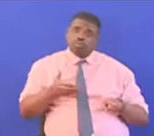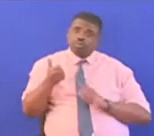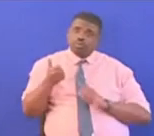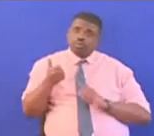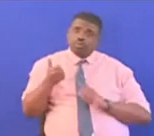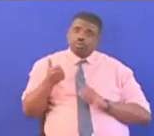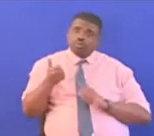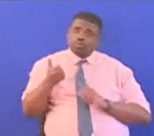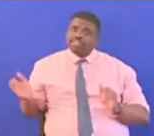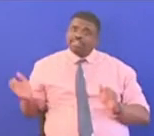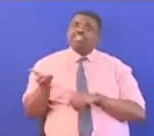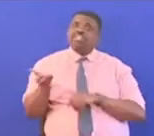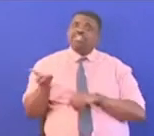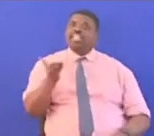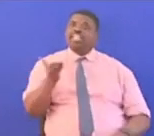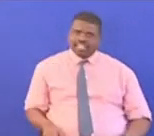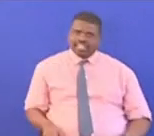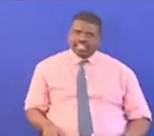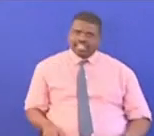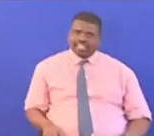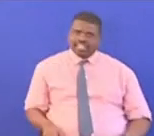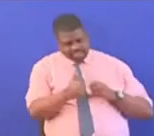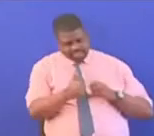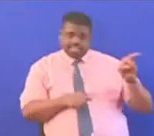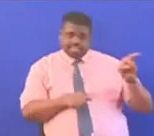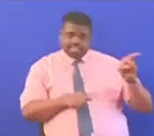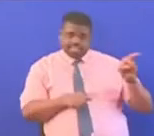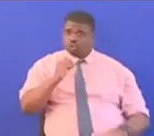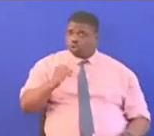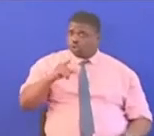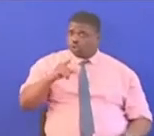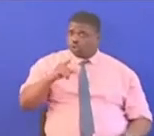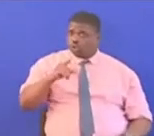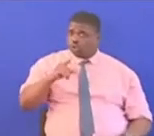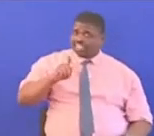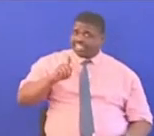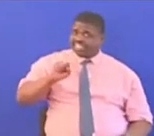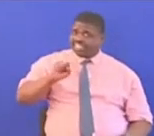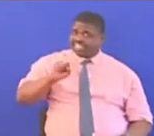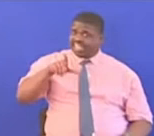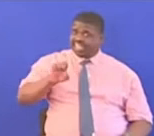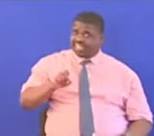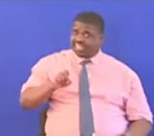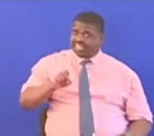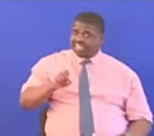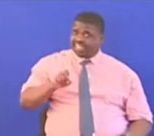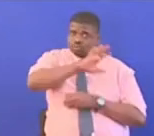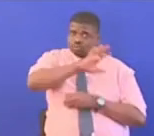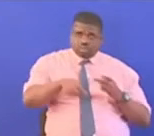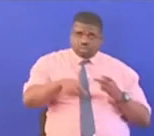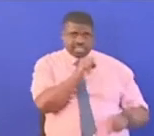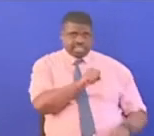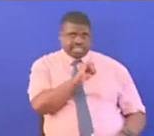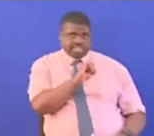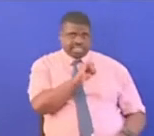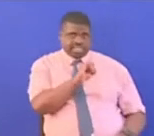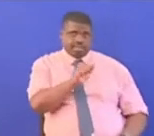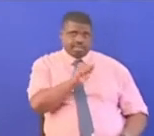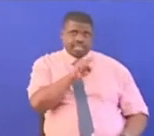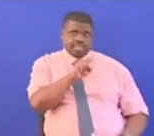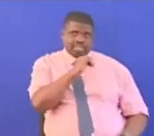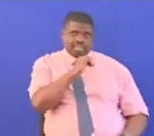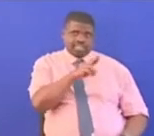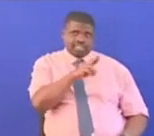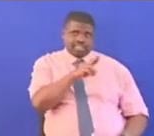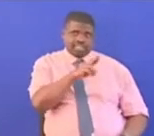kuanzisha hifadhi nyingine katika eneo la Lorikisale Game Control Area, eneo lote eneo la Simanjiro Game Control Area,